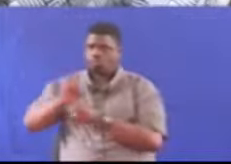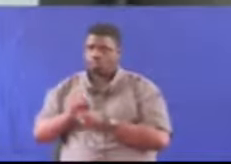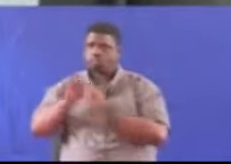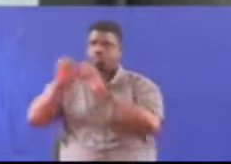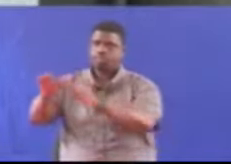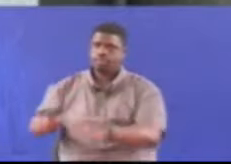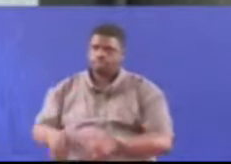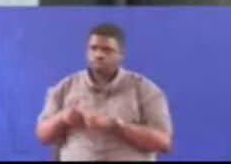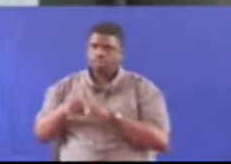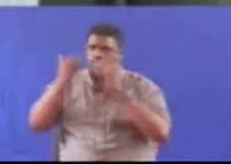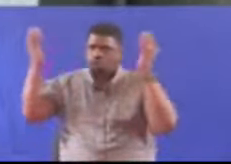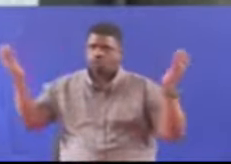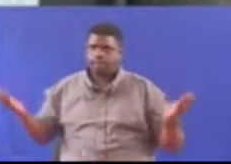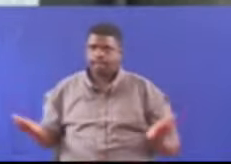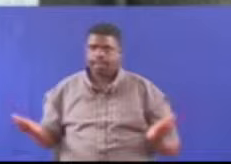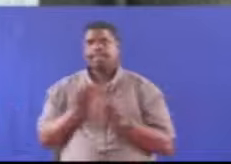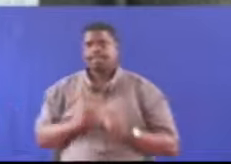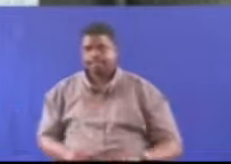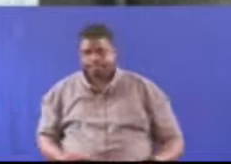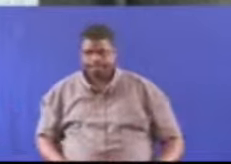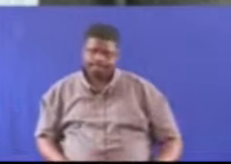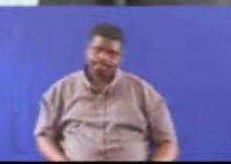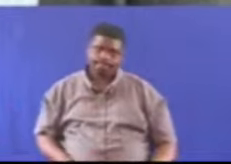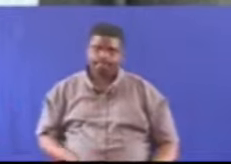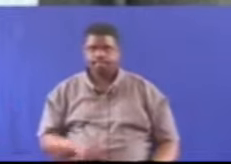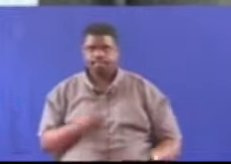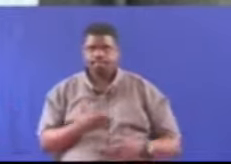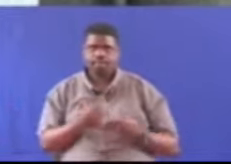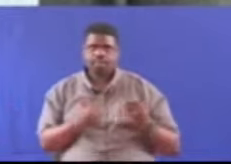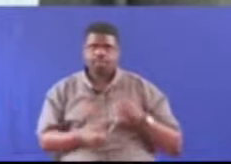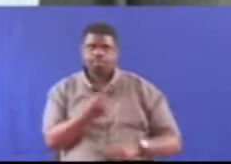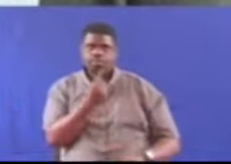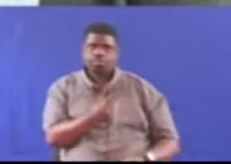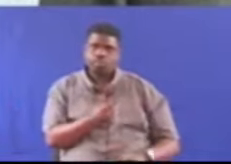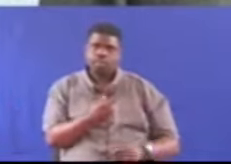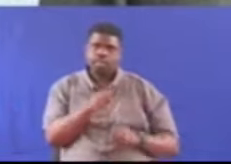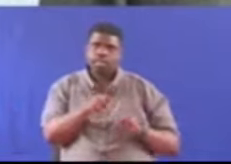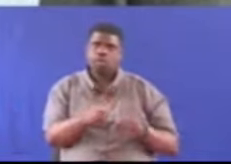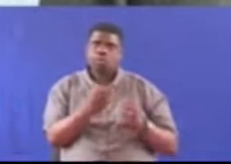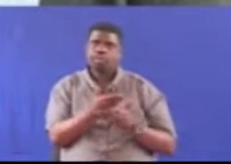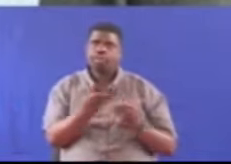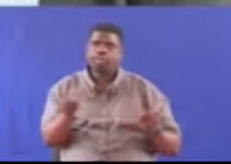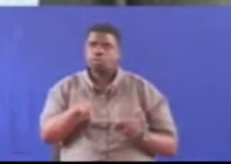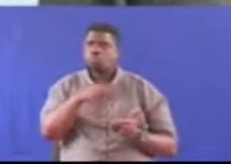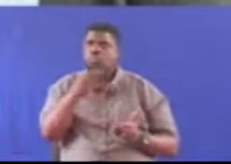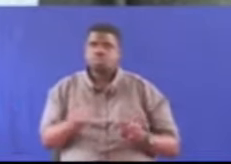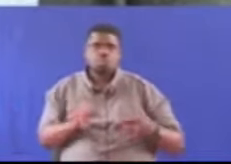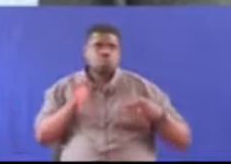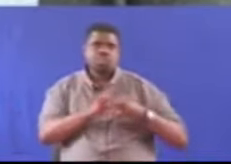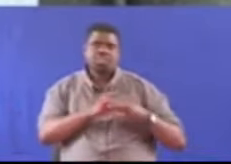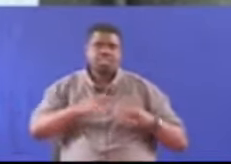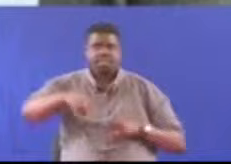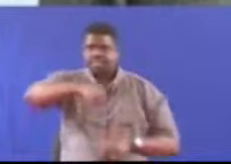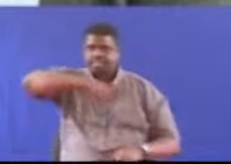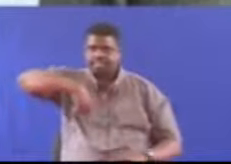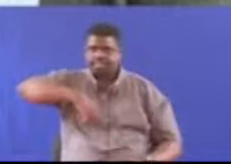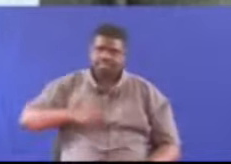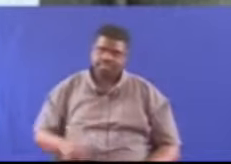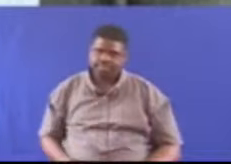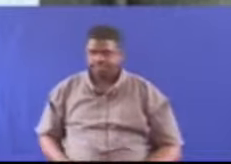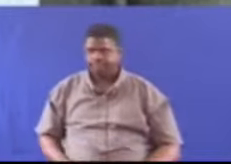Mabunge Duniani, ambao kwa sababu moja au nyingine wameshindwa kushiriki nasi,